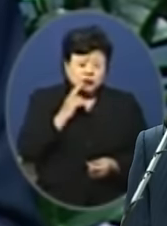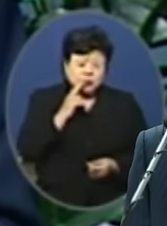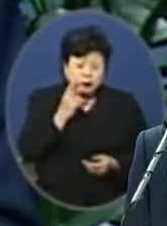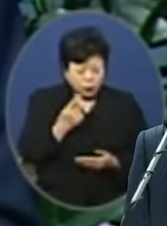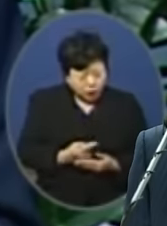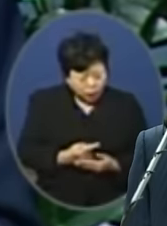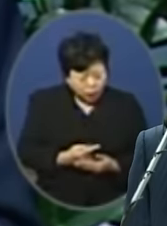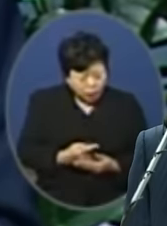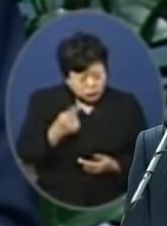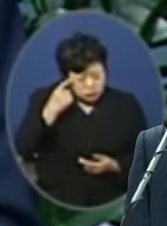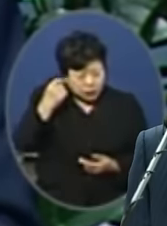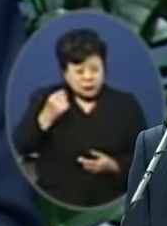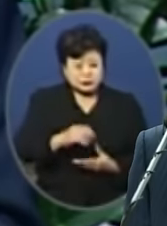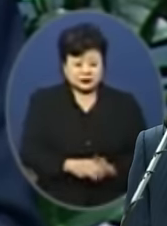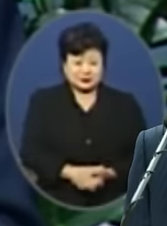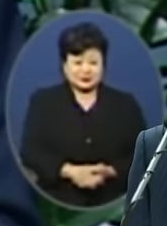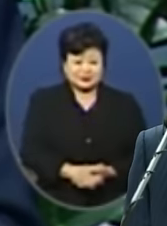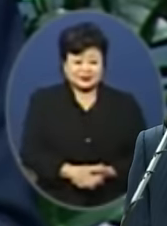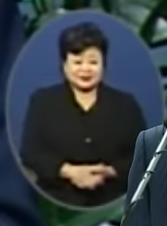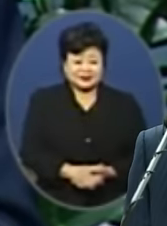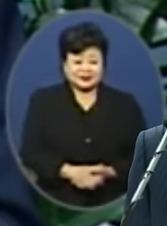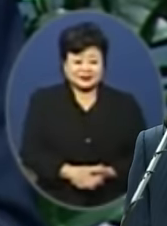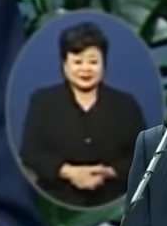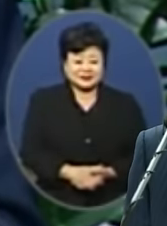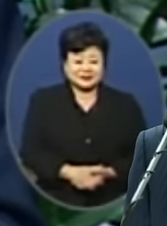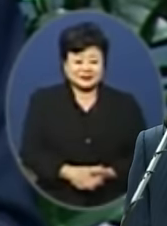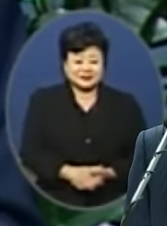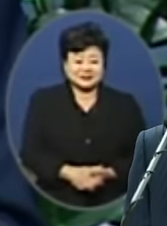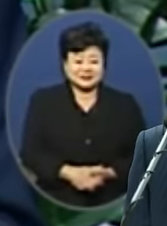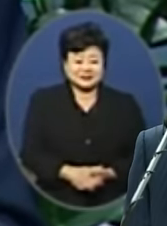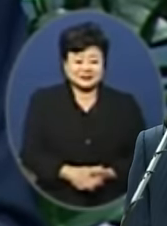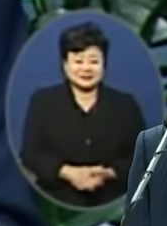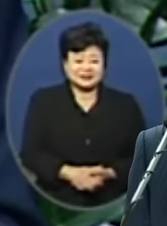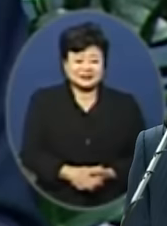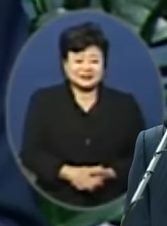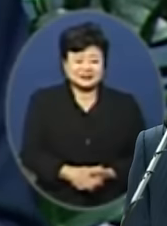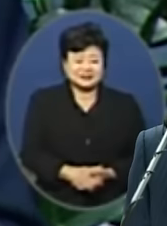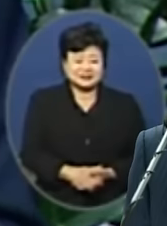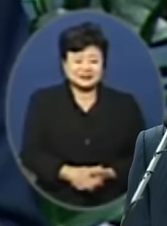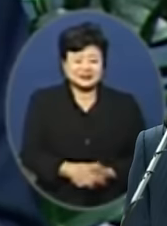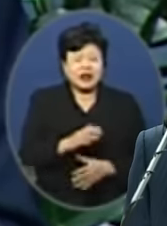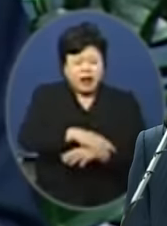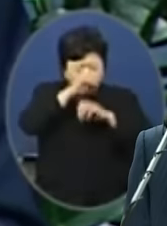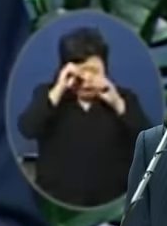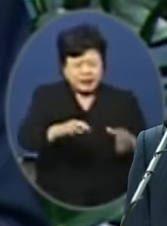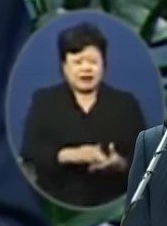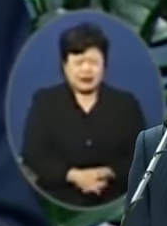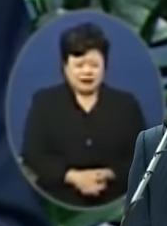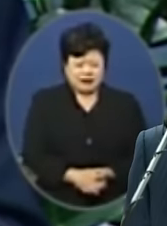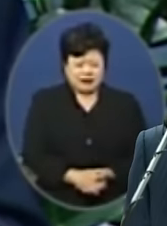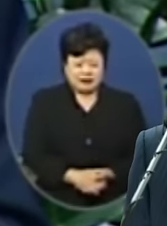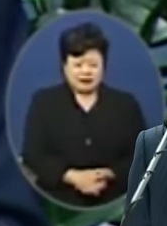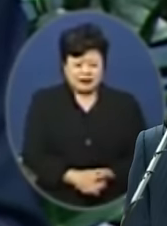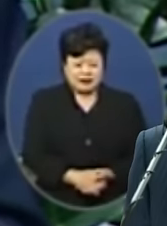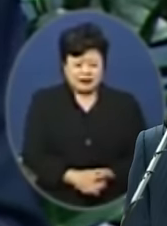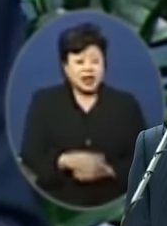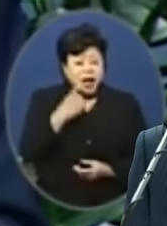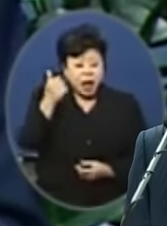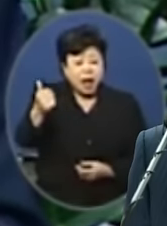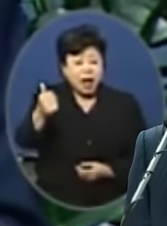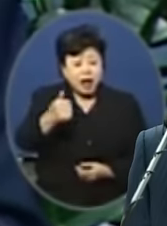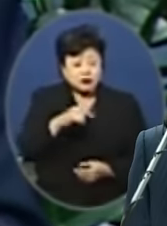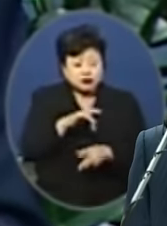보다 그렇게 생각했는데 그런 것이 다 허물인 것입니다.